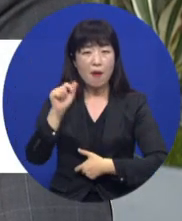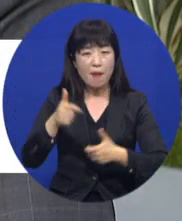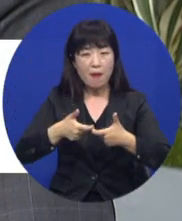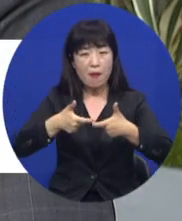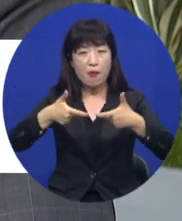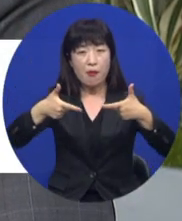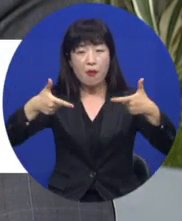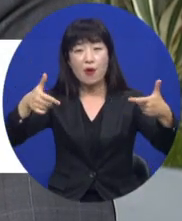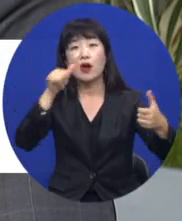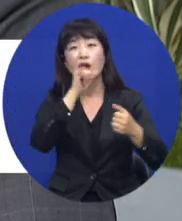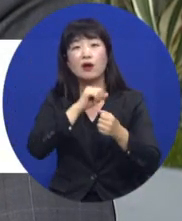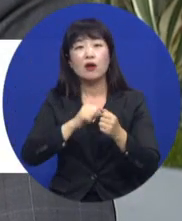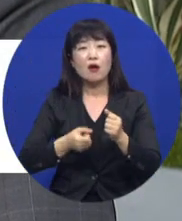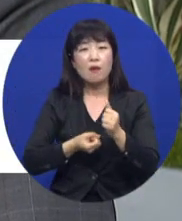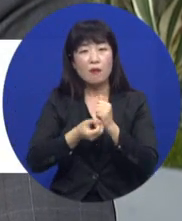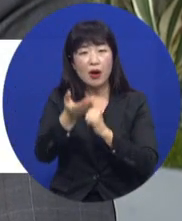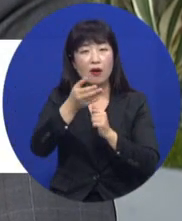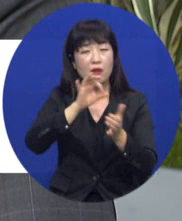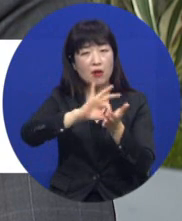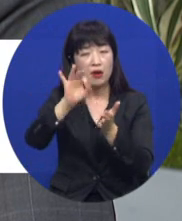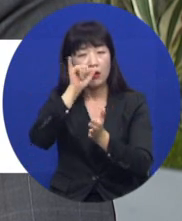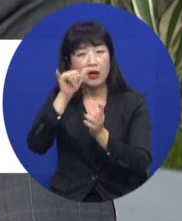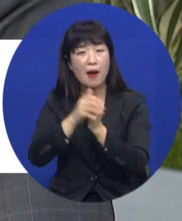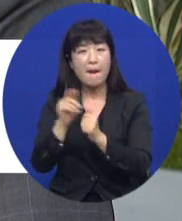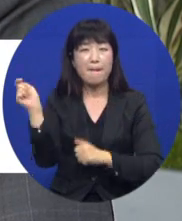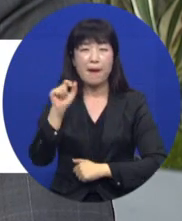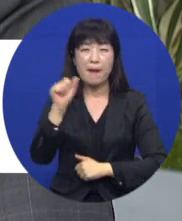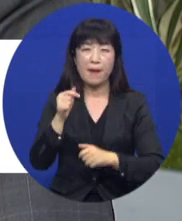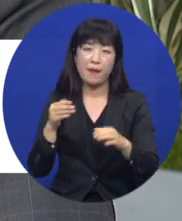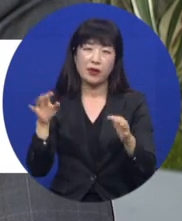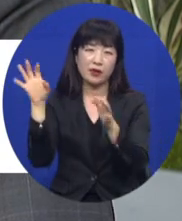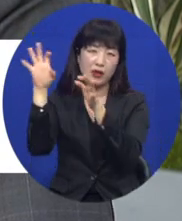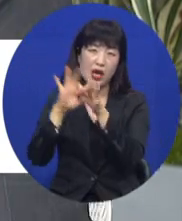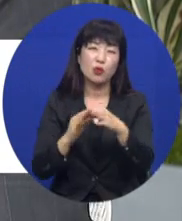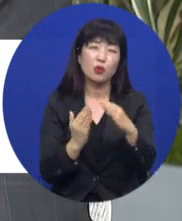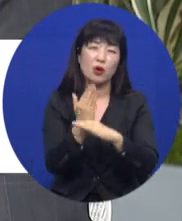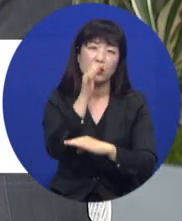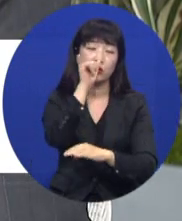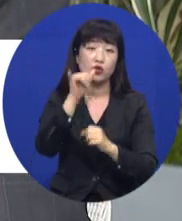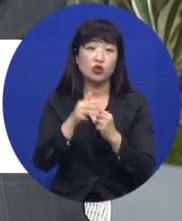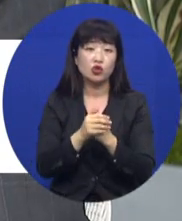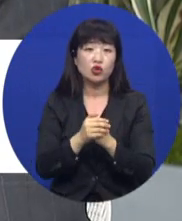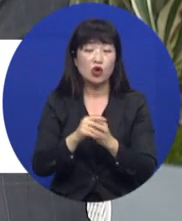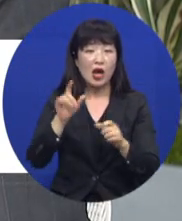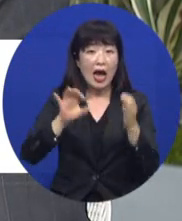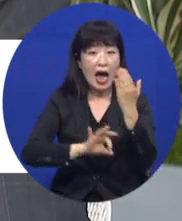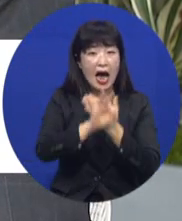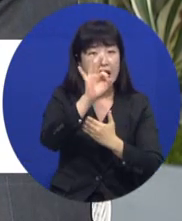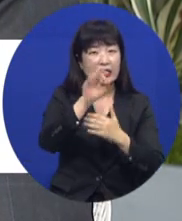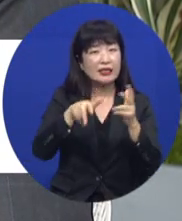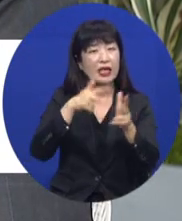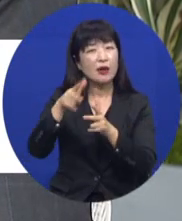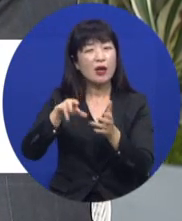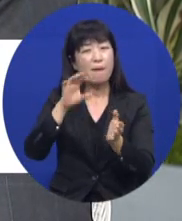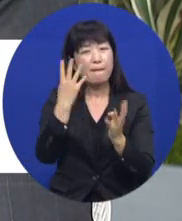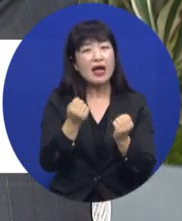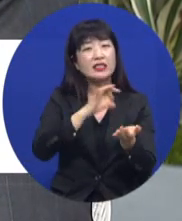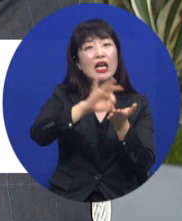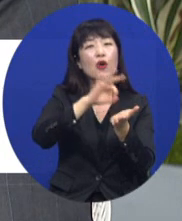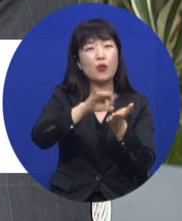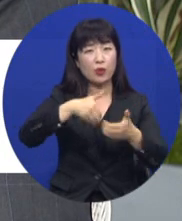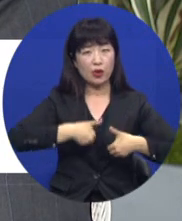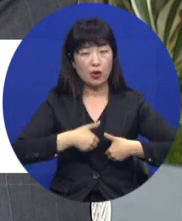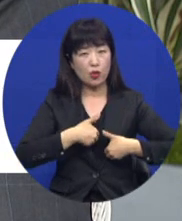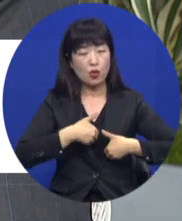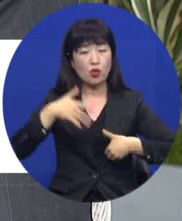출력 제한이 어 빠르게 늘어나고 있는 상황입니다 주간 시간에 산업 시설에 더 많이 써줘야 주간